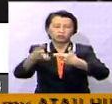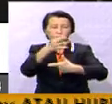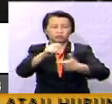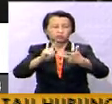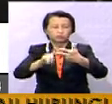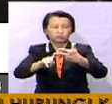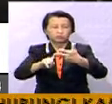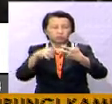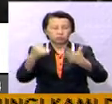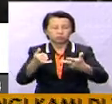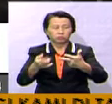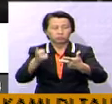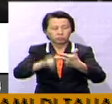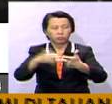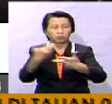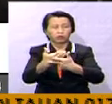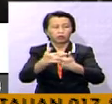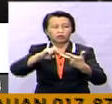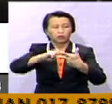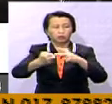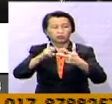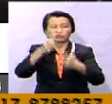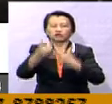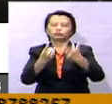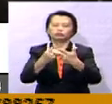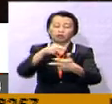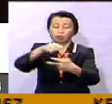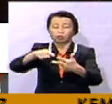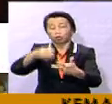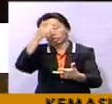trilateral, ada satu lagi tambahan baru, yaitu masalah Rumia.